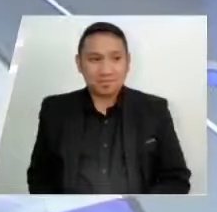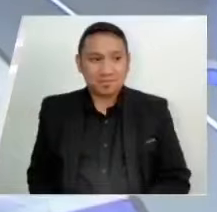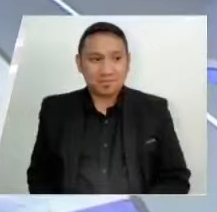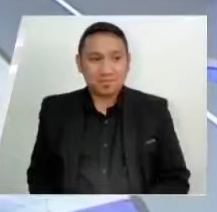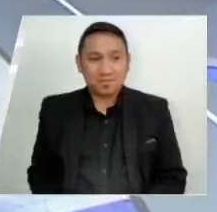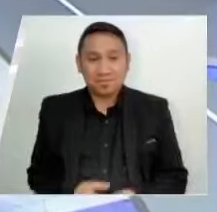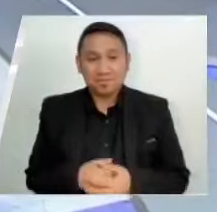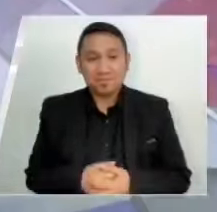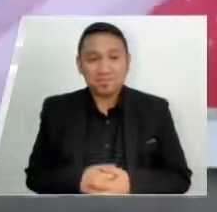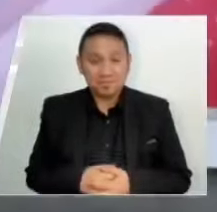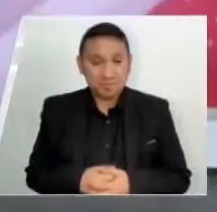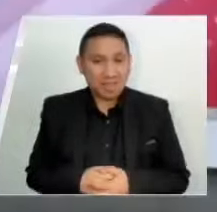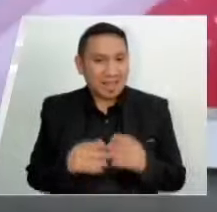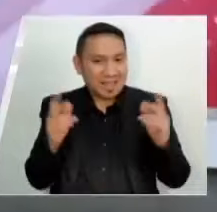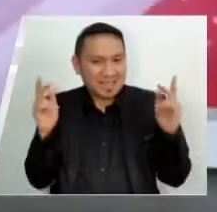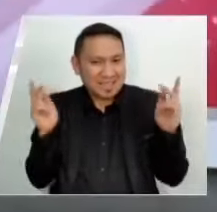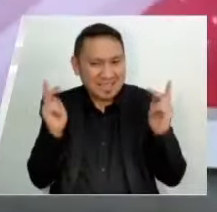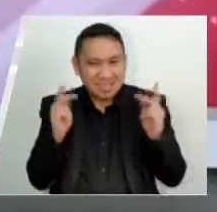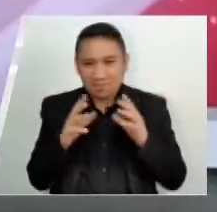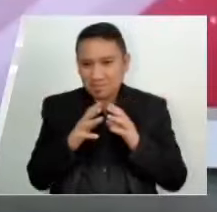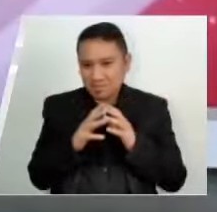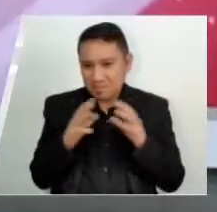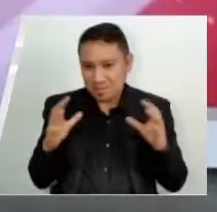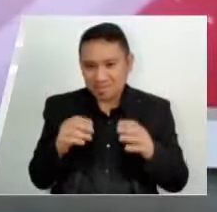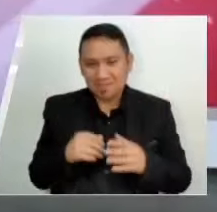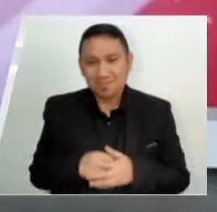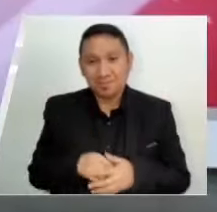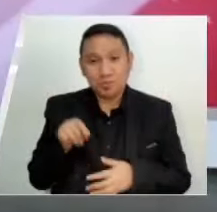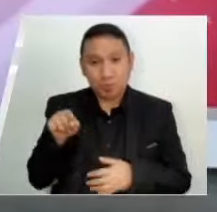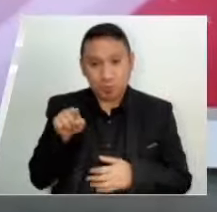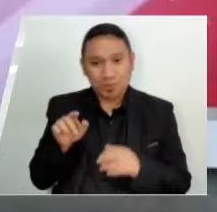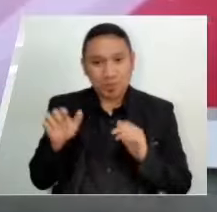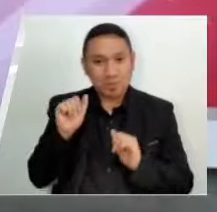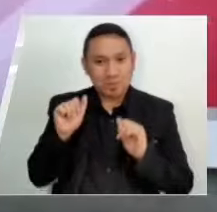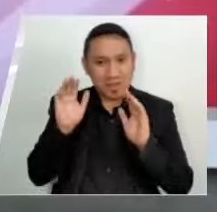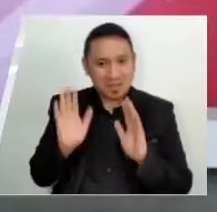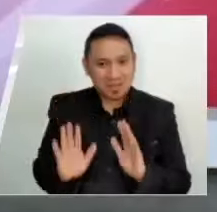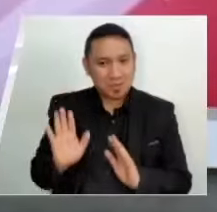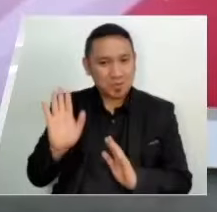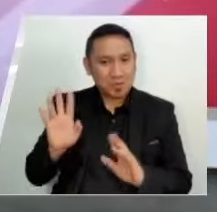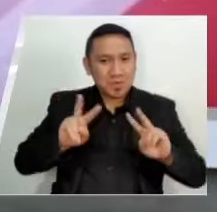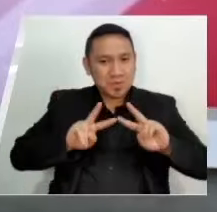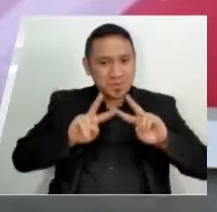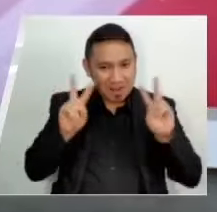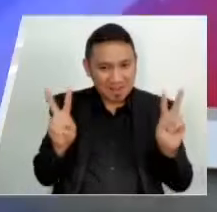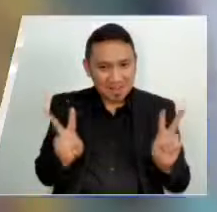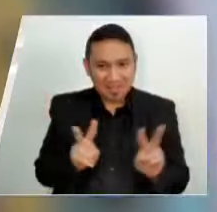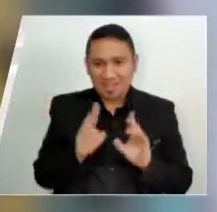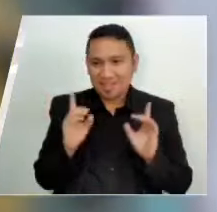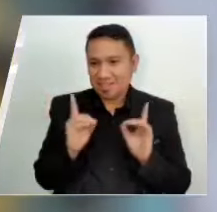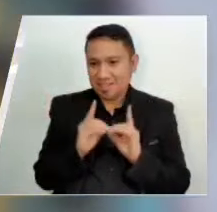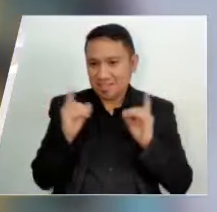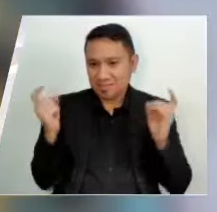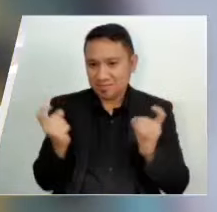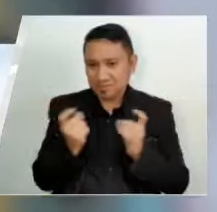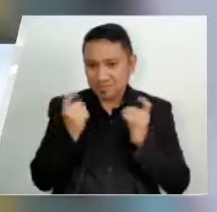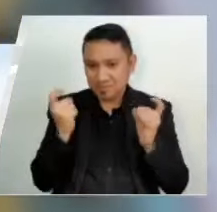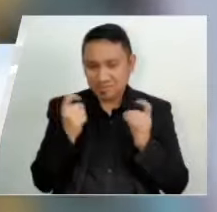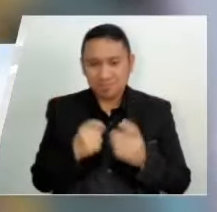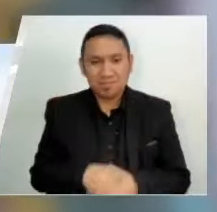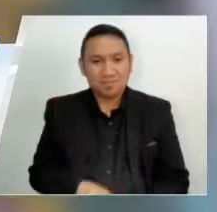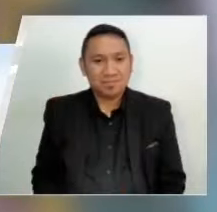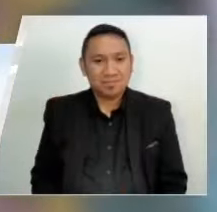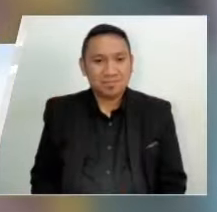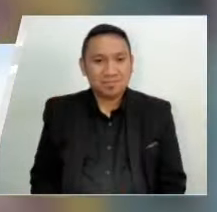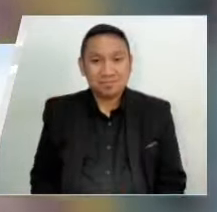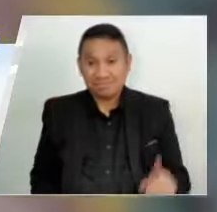Ultimate Kilig ang hati ng ilang Kapuso Stars sa kanilang Valentine's Day celebration. Ang Dantes Squad Team